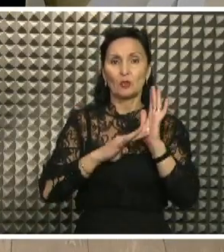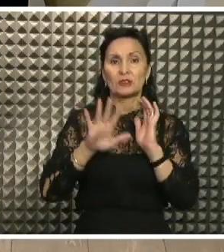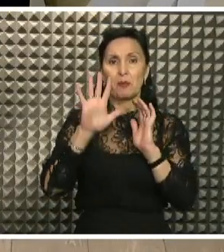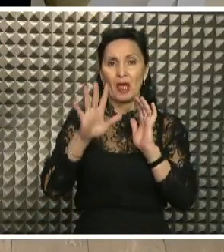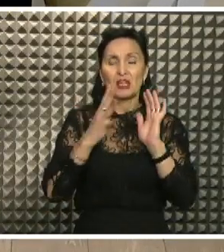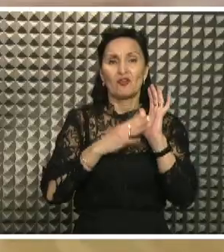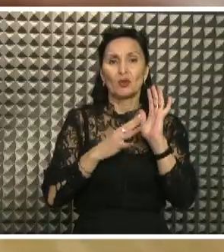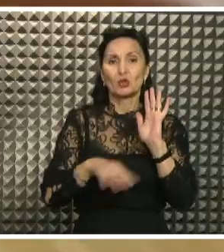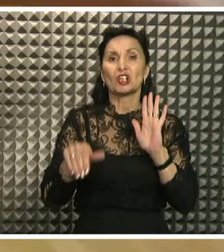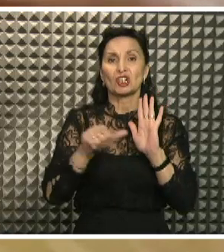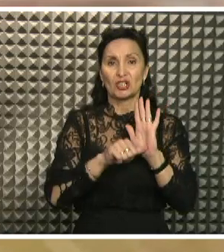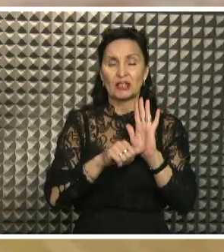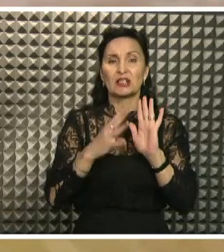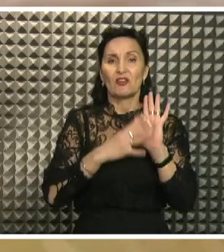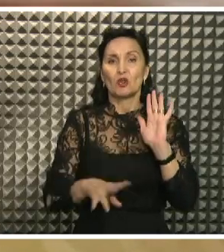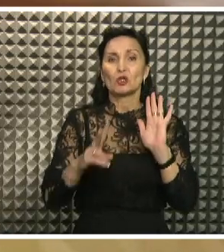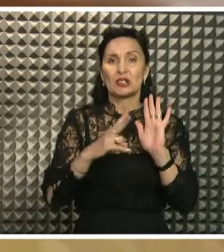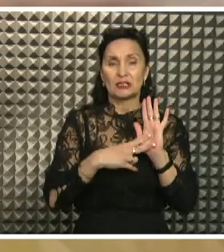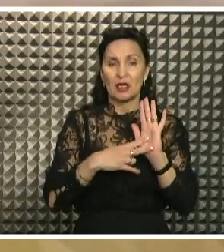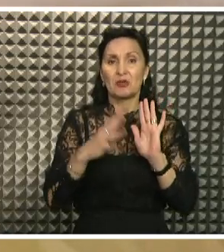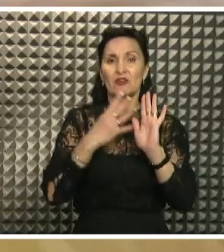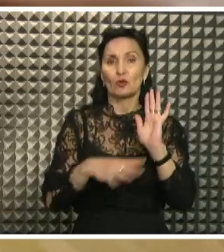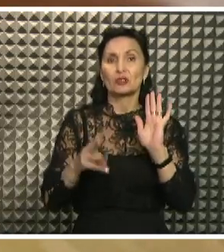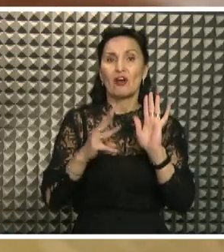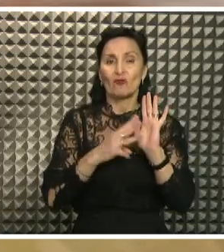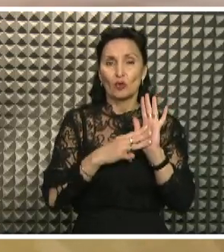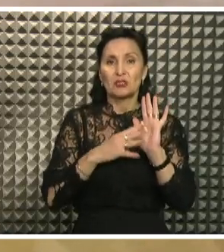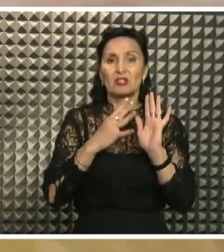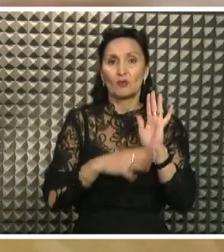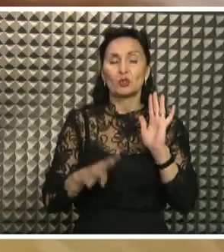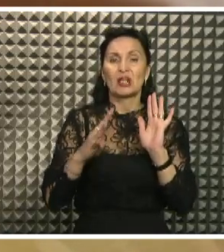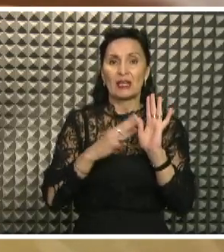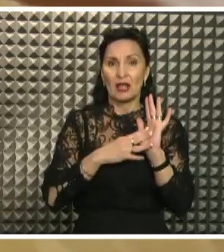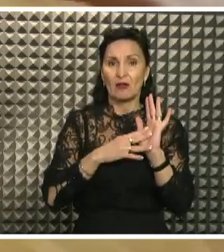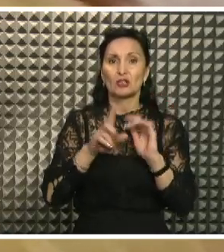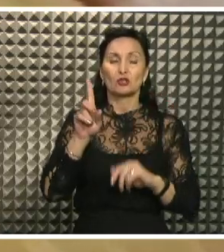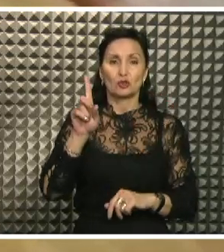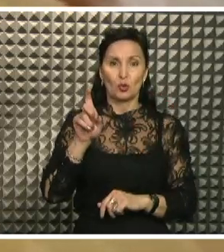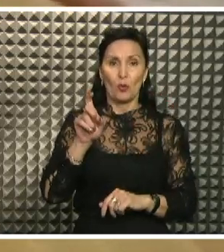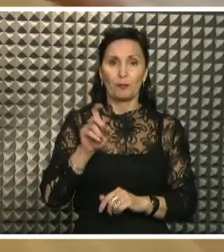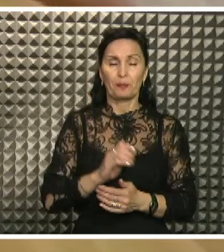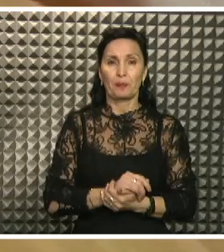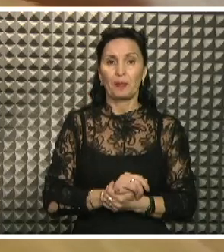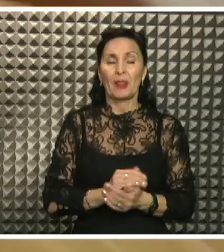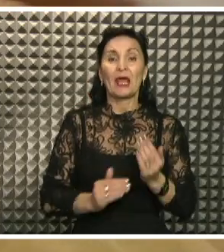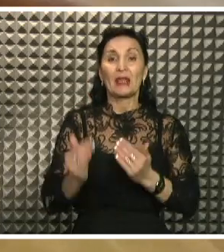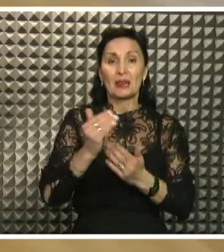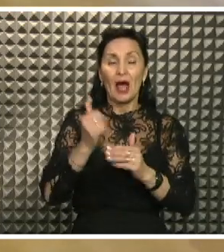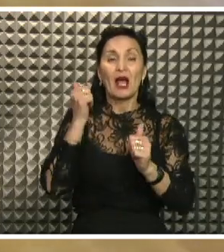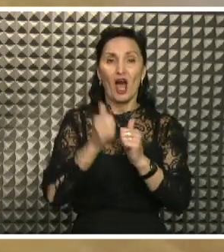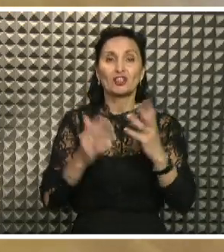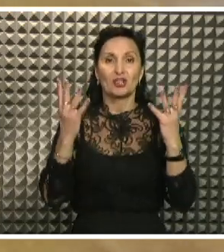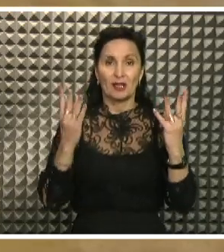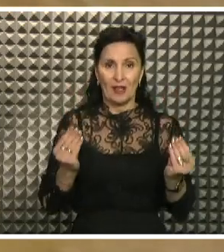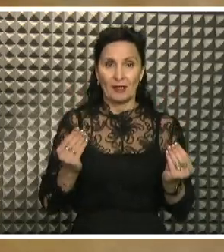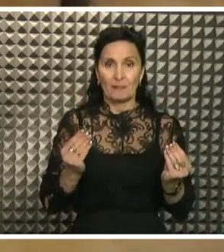95, 96, 97, 98, 99, 100. И так каждый